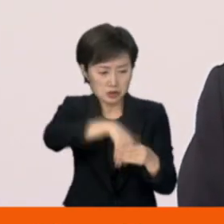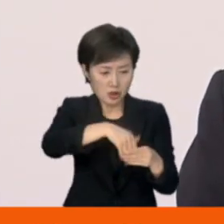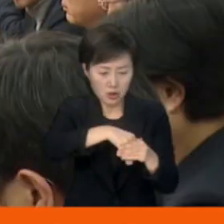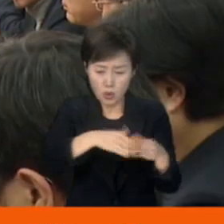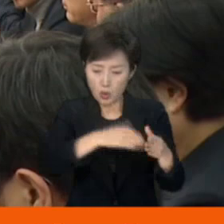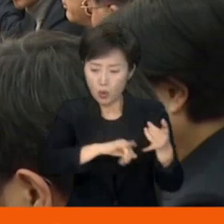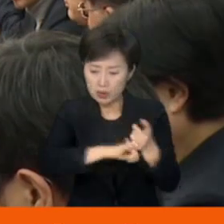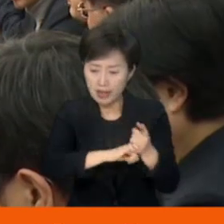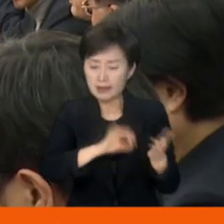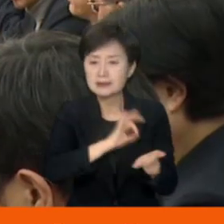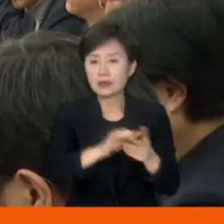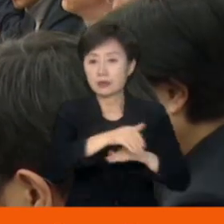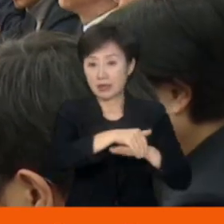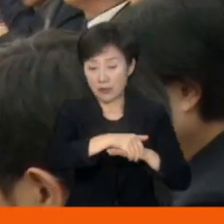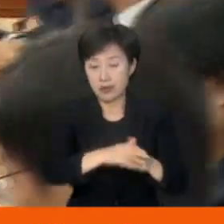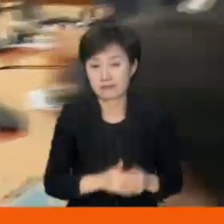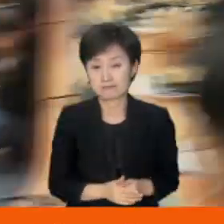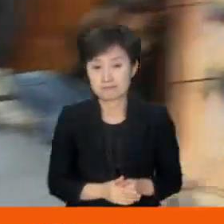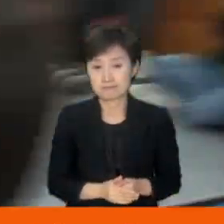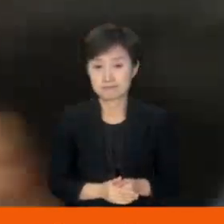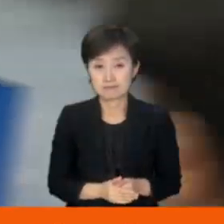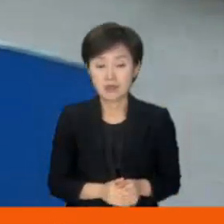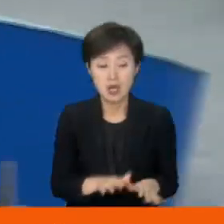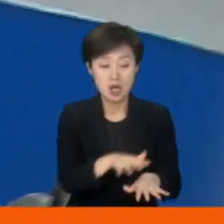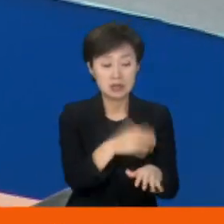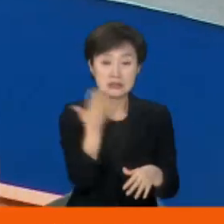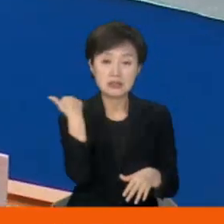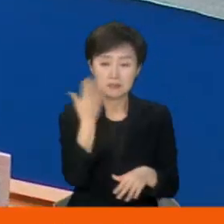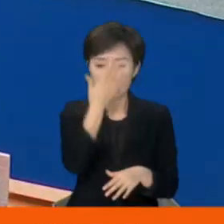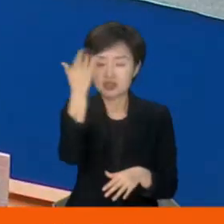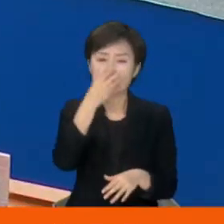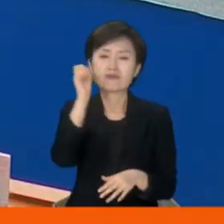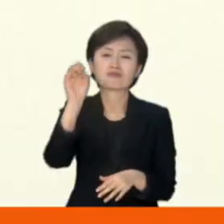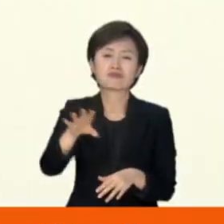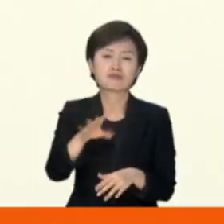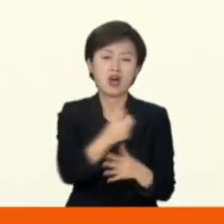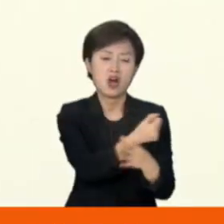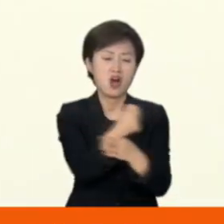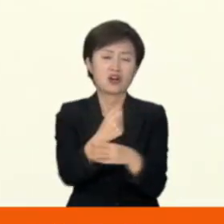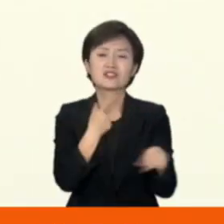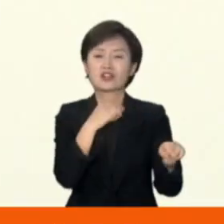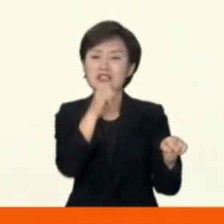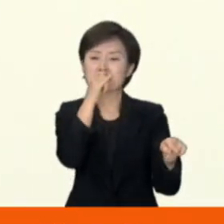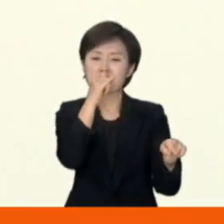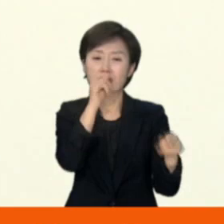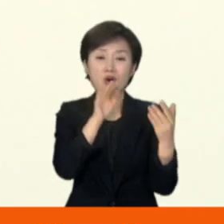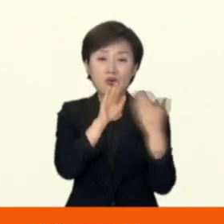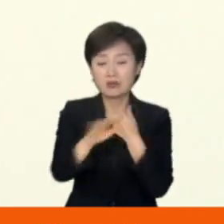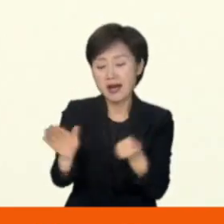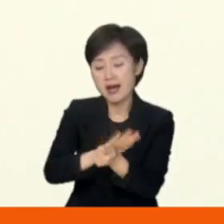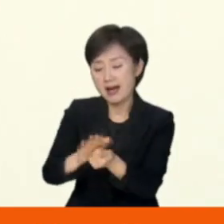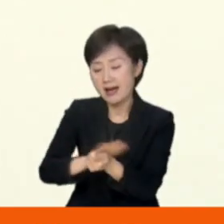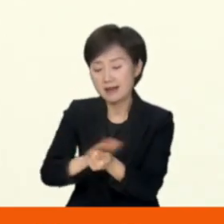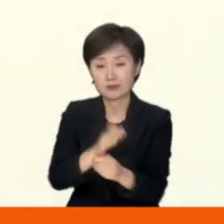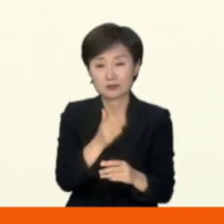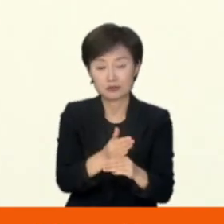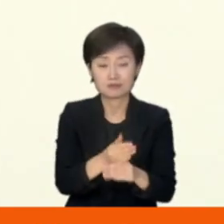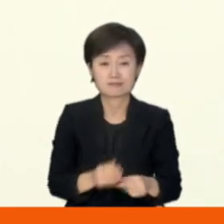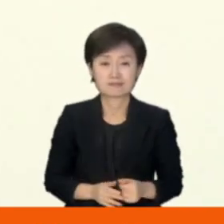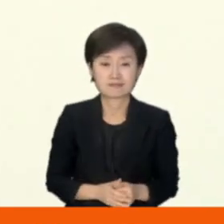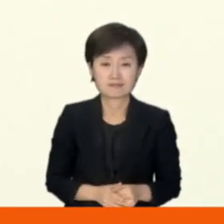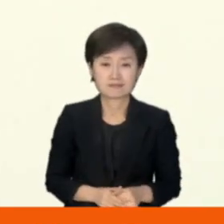공약으로 활용하겠다는 구상입니다. 현수막 청년 비하 논란 이후 청년 민심 달래기에 나섰단 분석이 나옵니다.